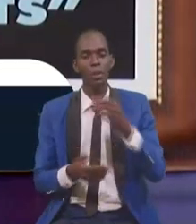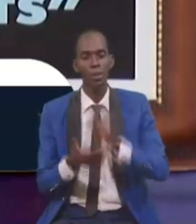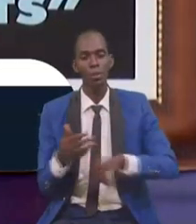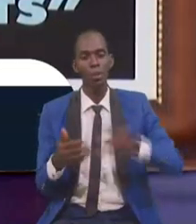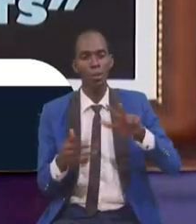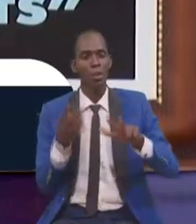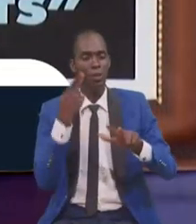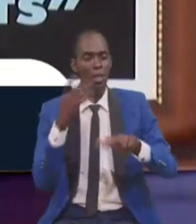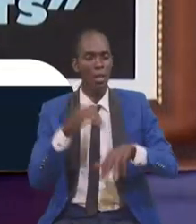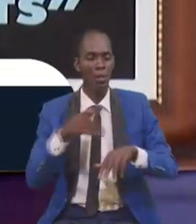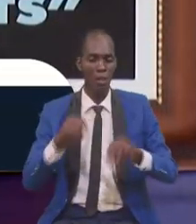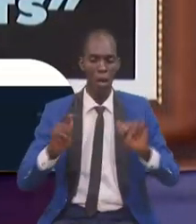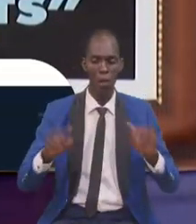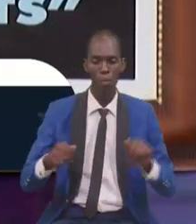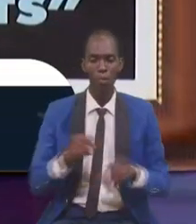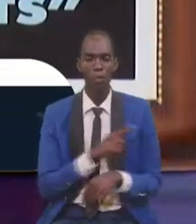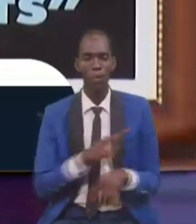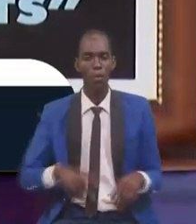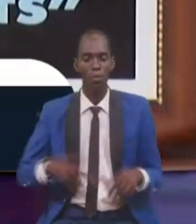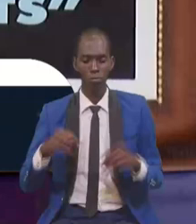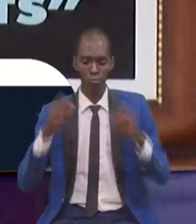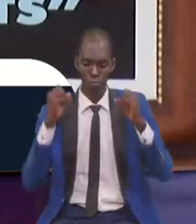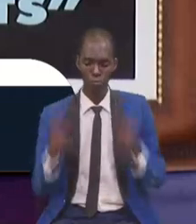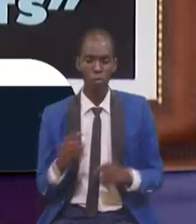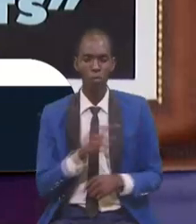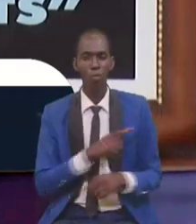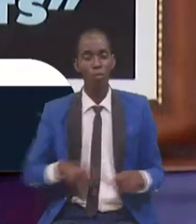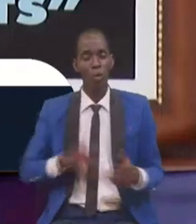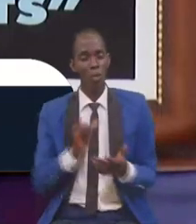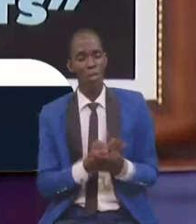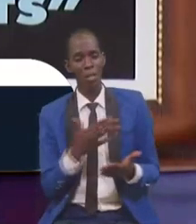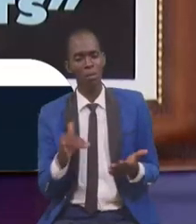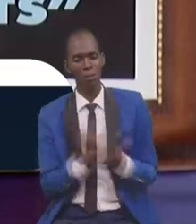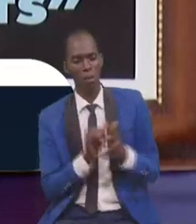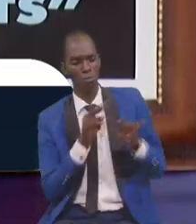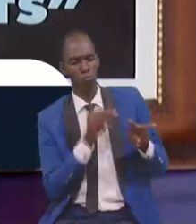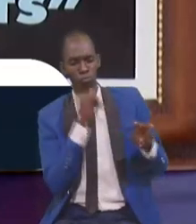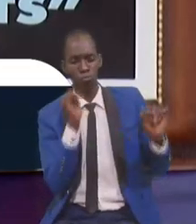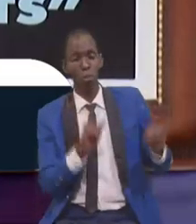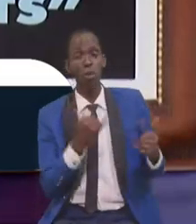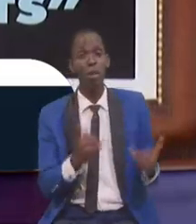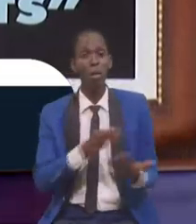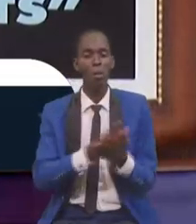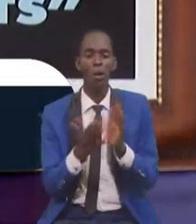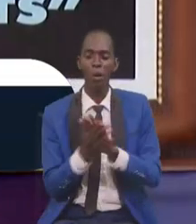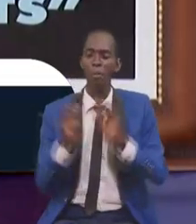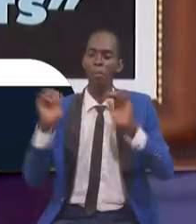la force du Seigneur. Voyons la puissance du Seigneur. La chose là qui paraît impossible est devenue